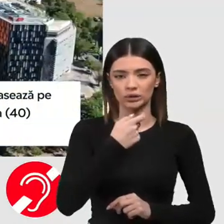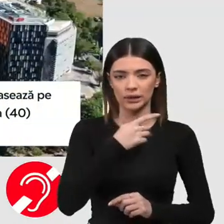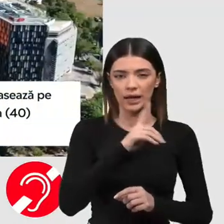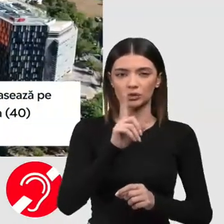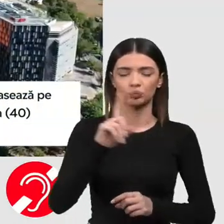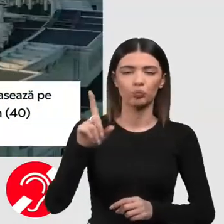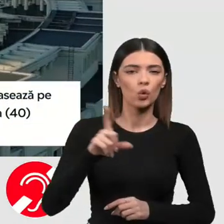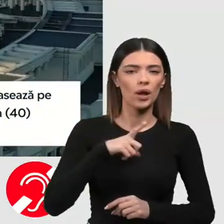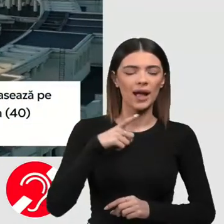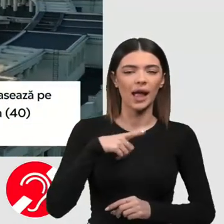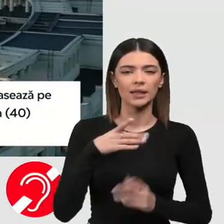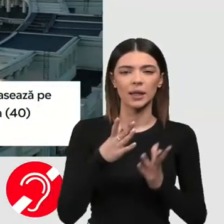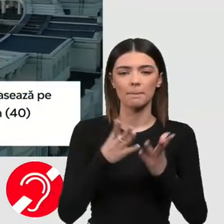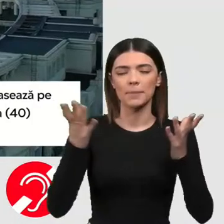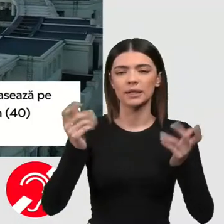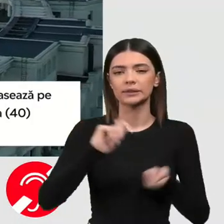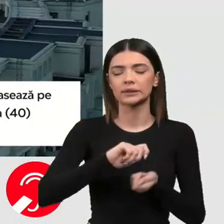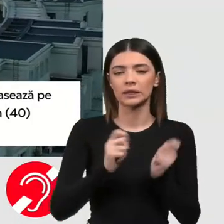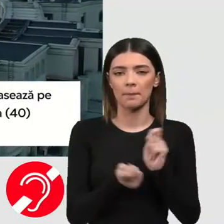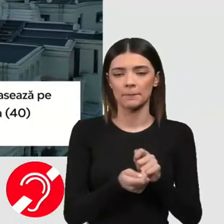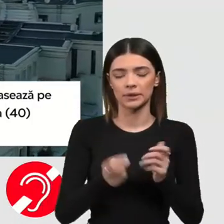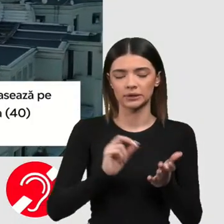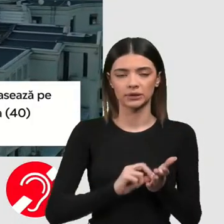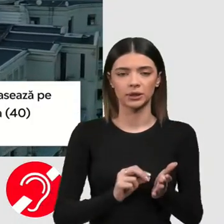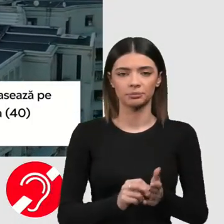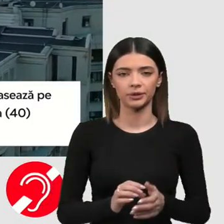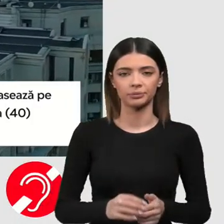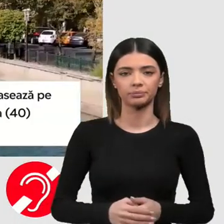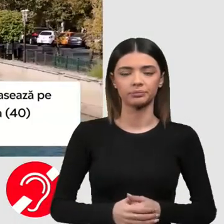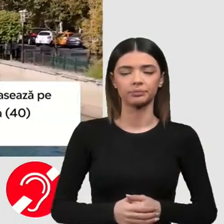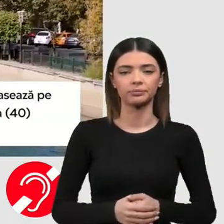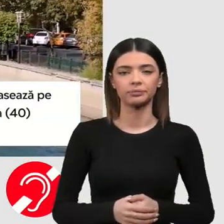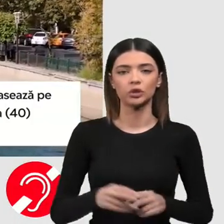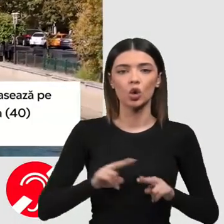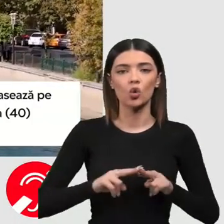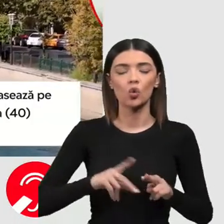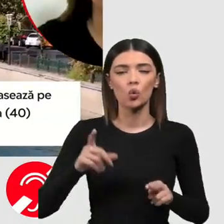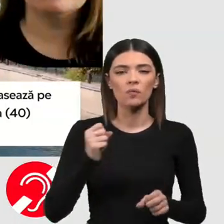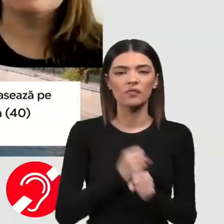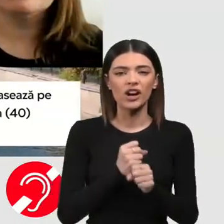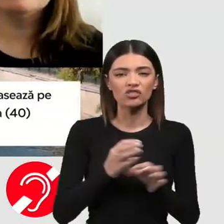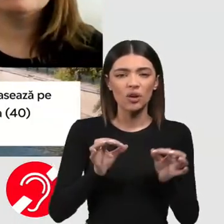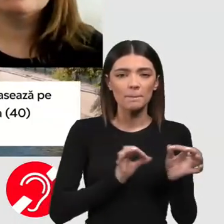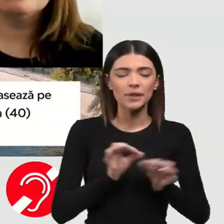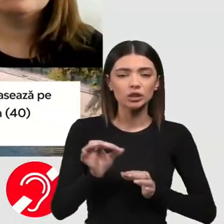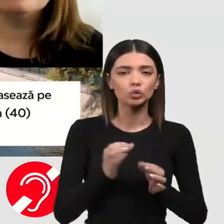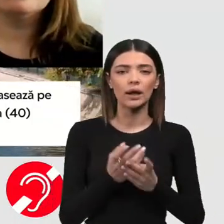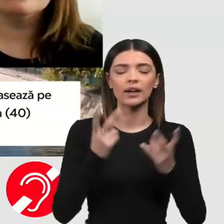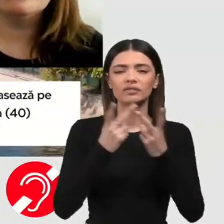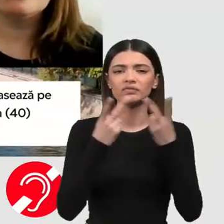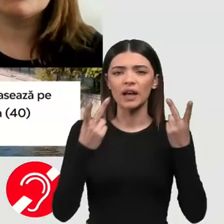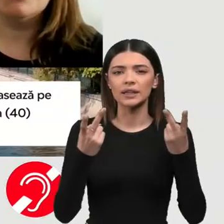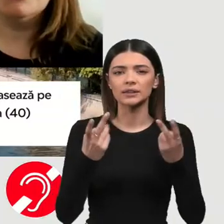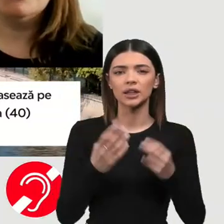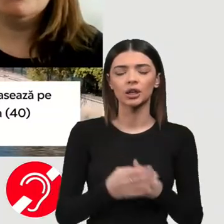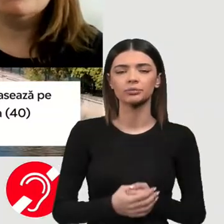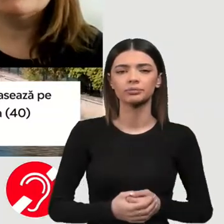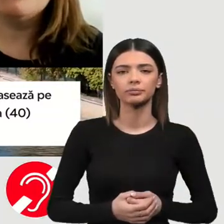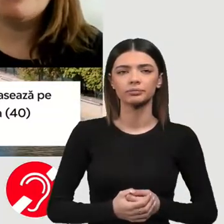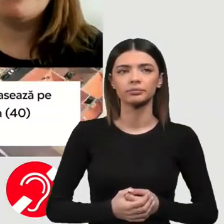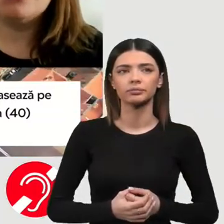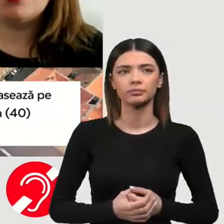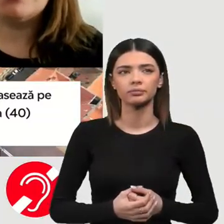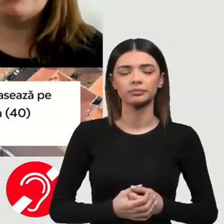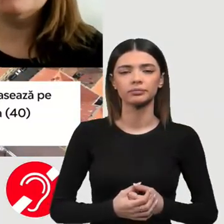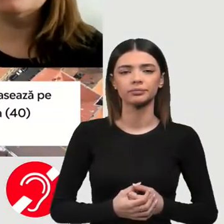există modificări substanțiale. Laura, dar cum este măsurată calitatea vieții?